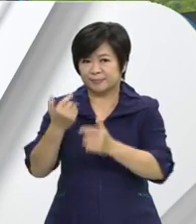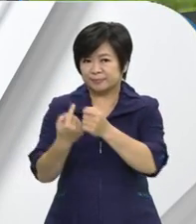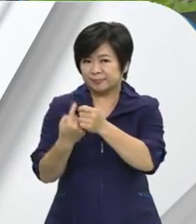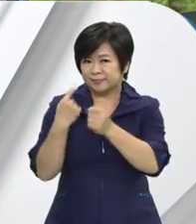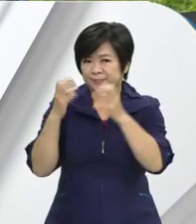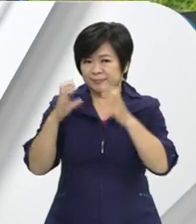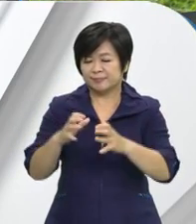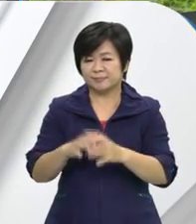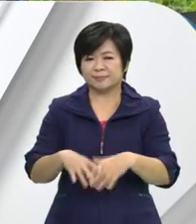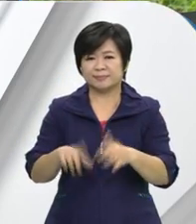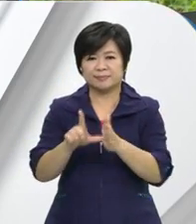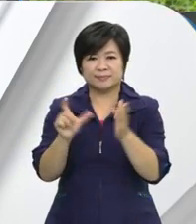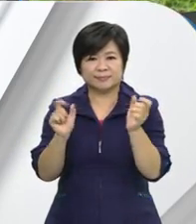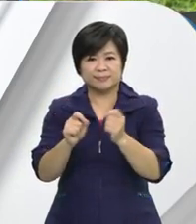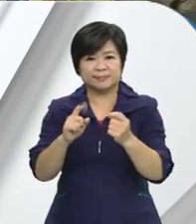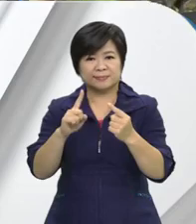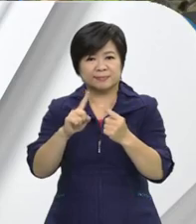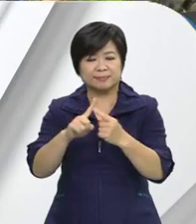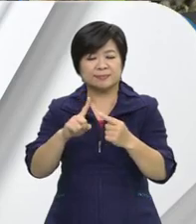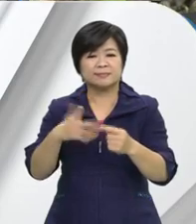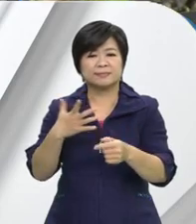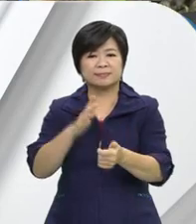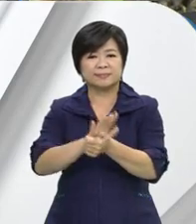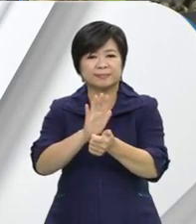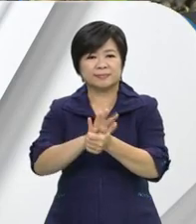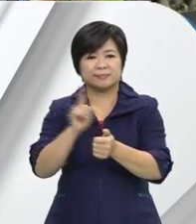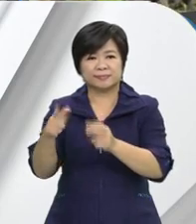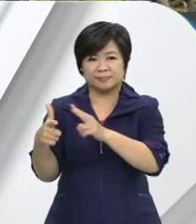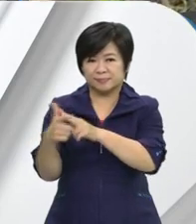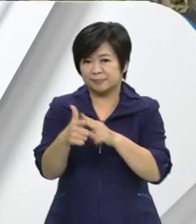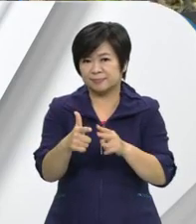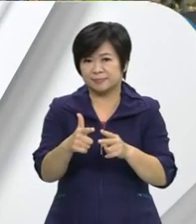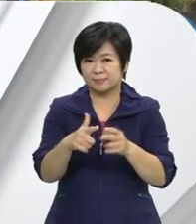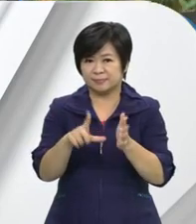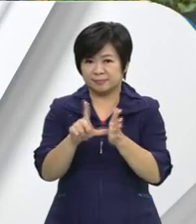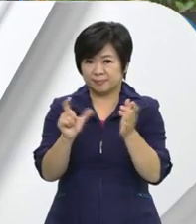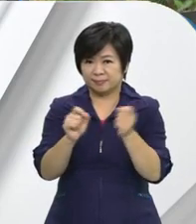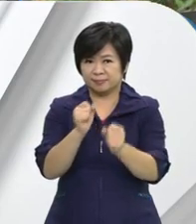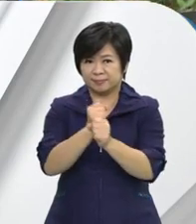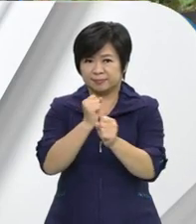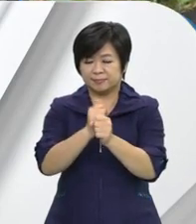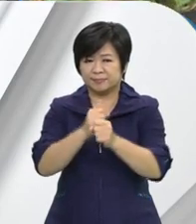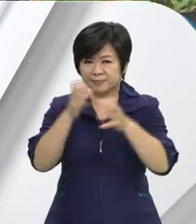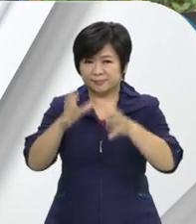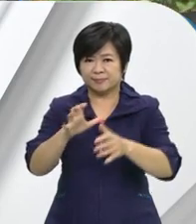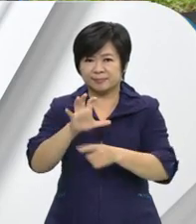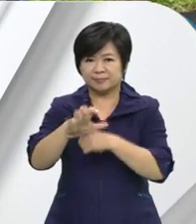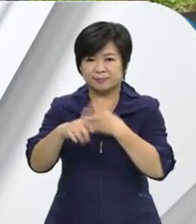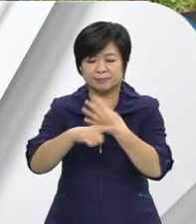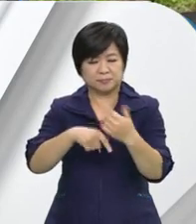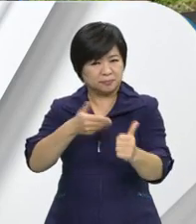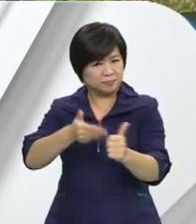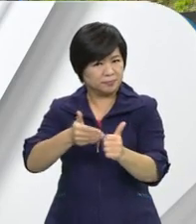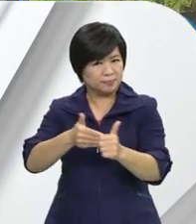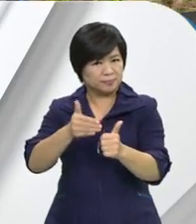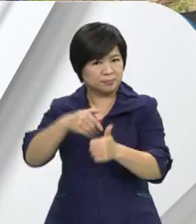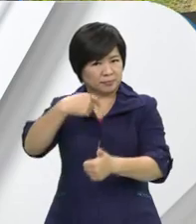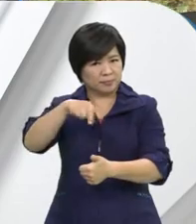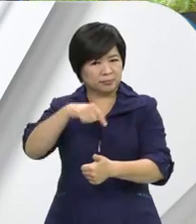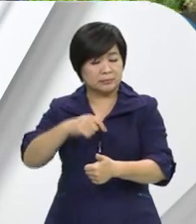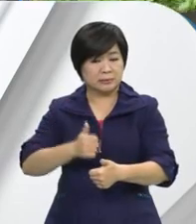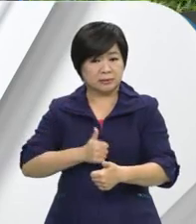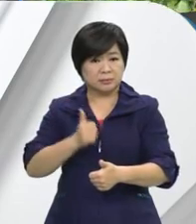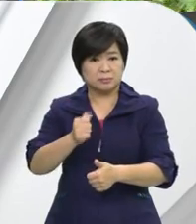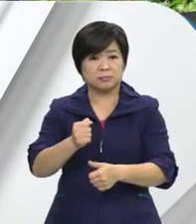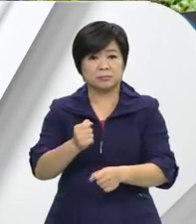初开盘的农村营地临时工改少改机制，为临时工盘的农业扩张，不过实际